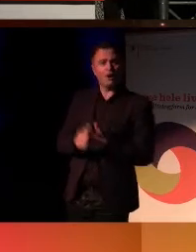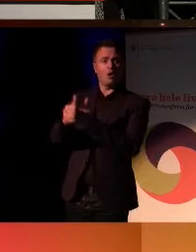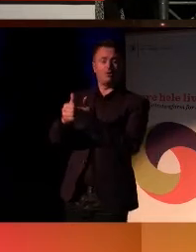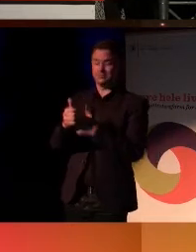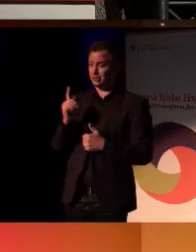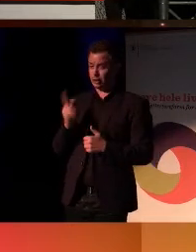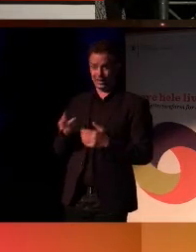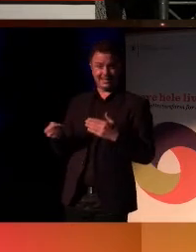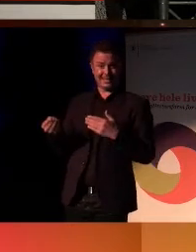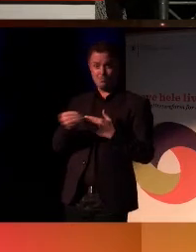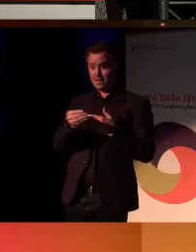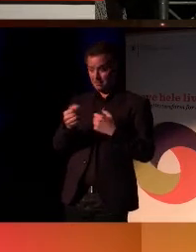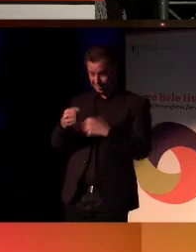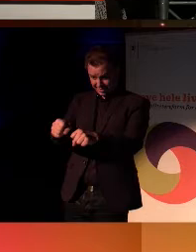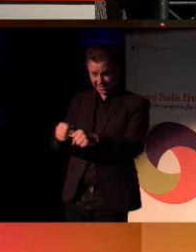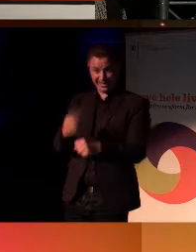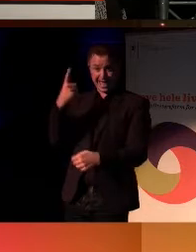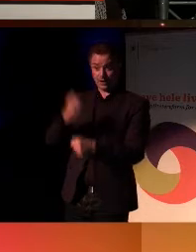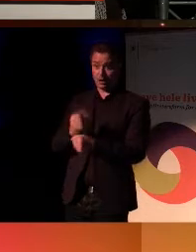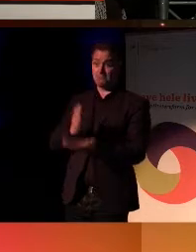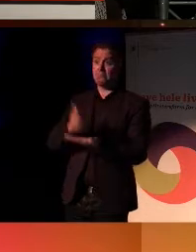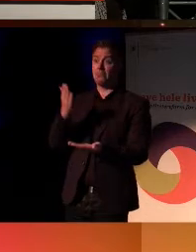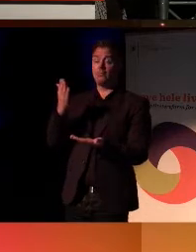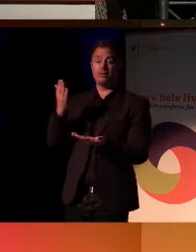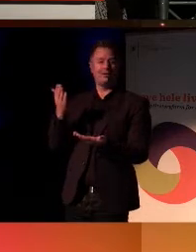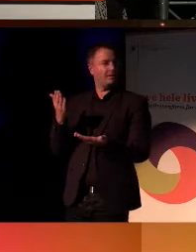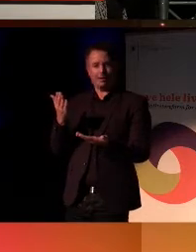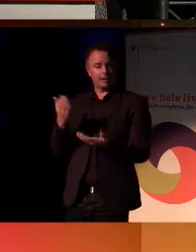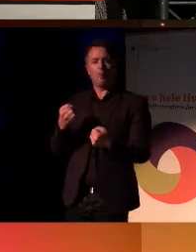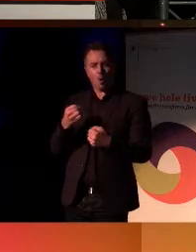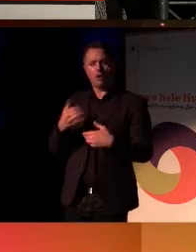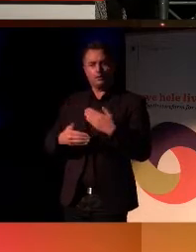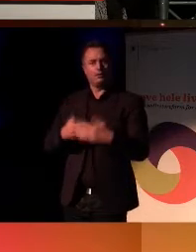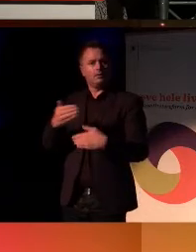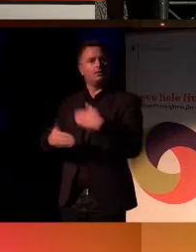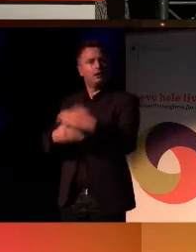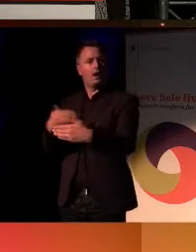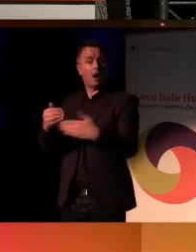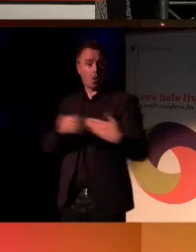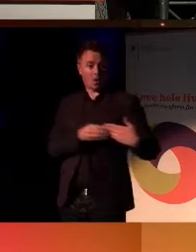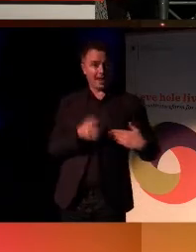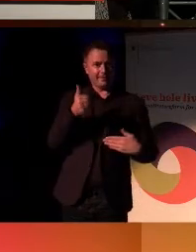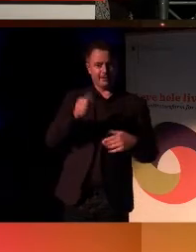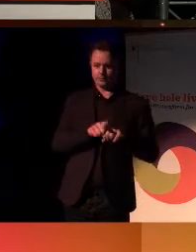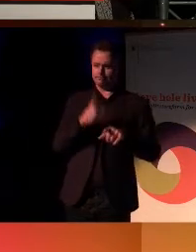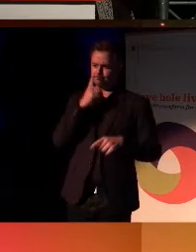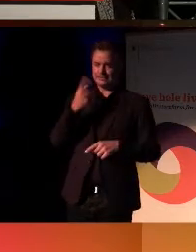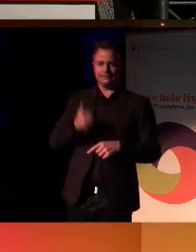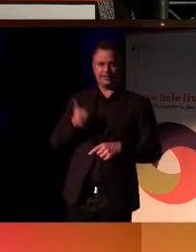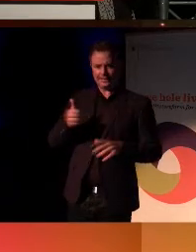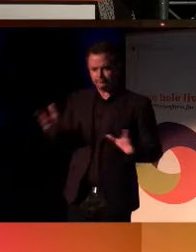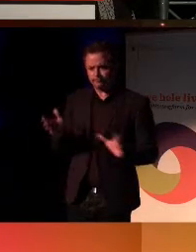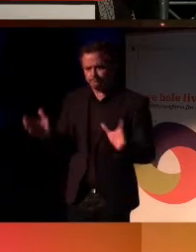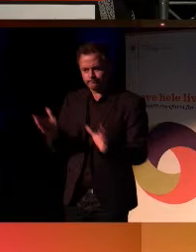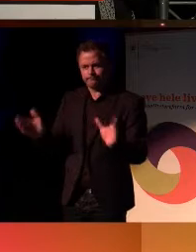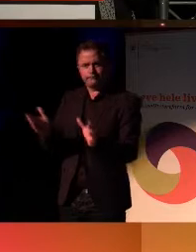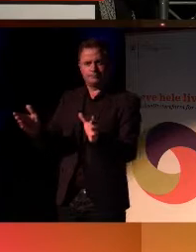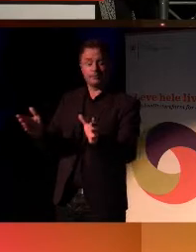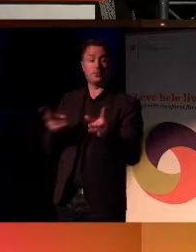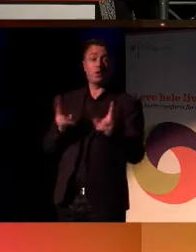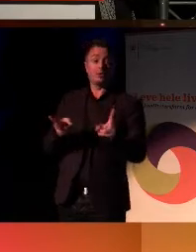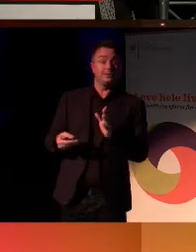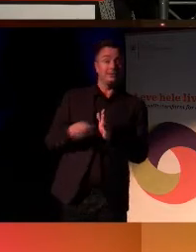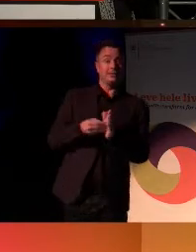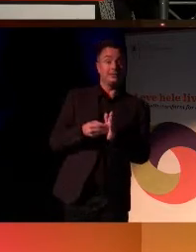gang for alle, og lederen den viktigste pådriveren. Og så sa hun en ting til også. Det viktig å ikke